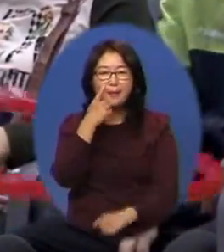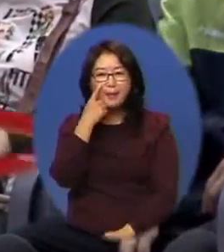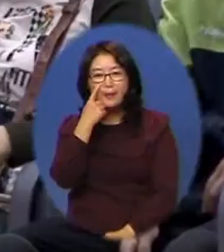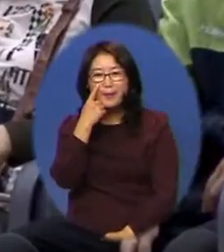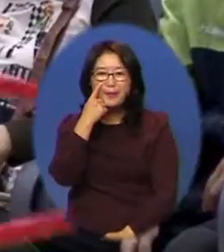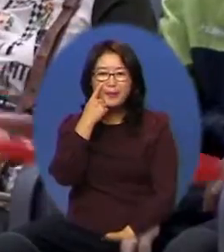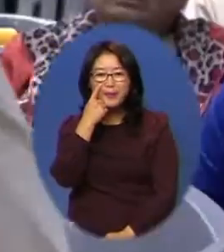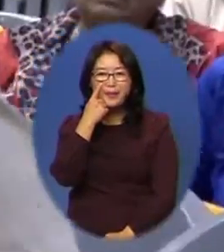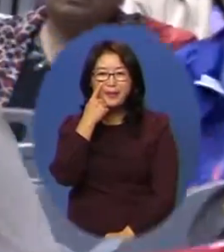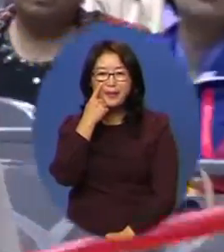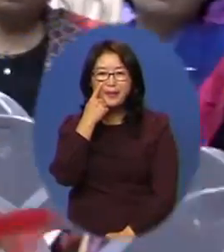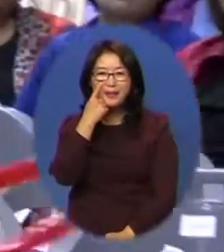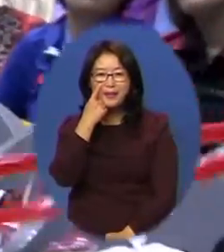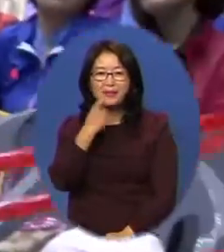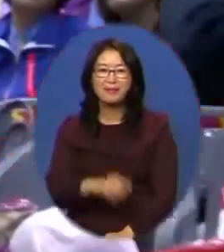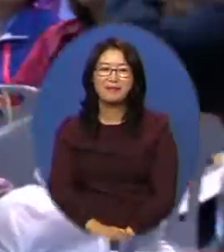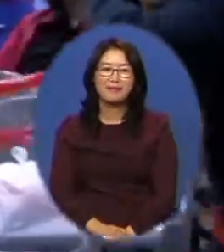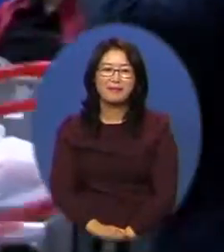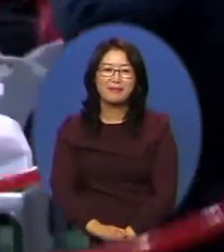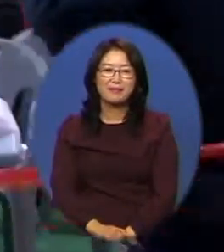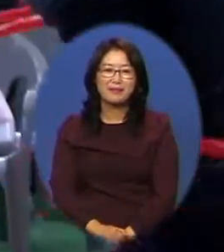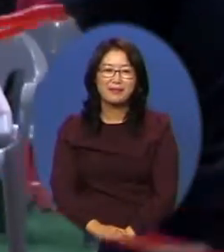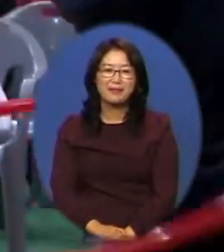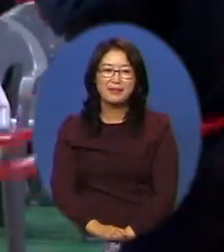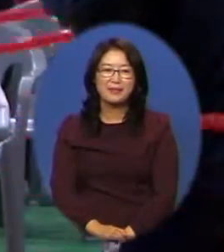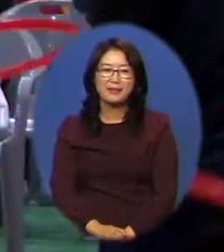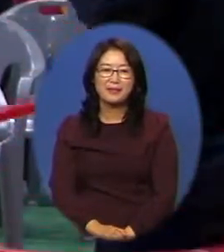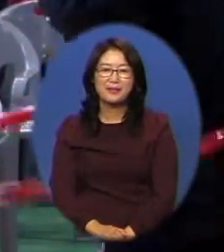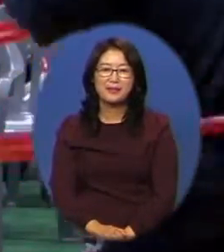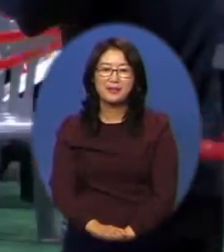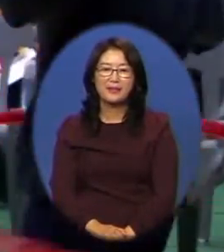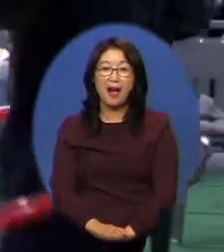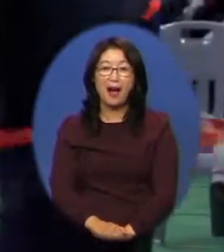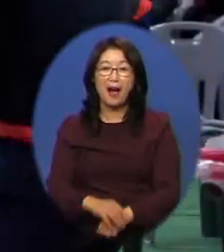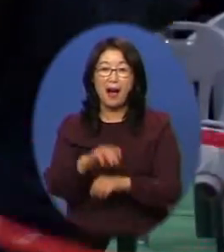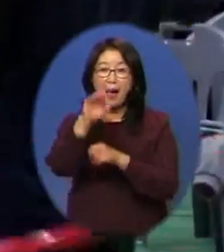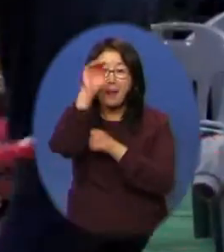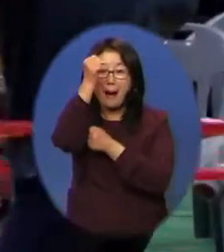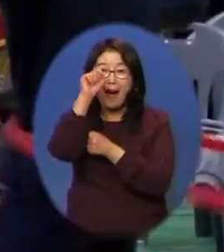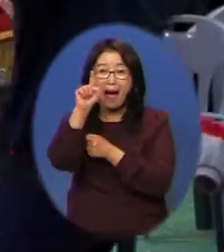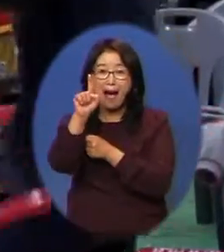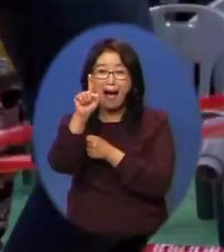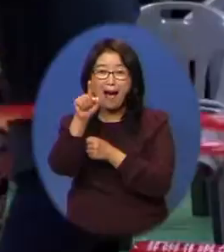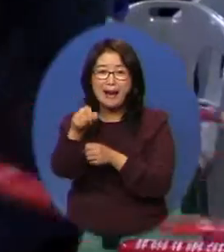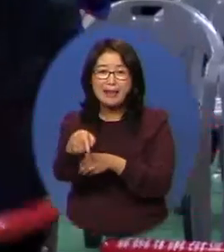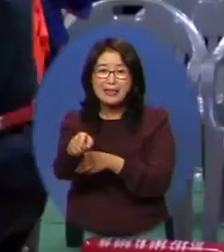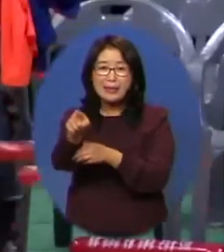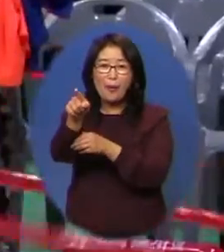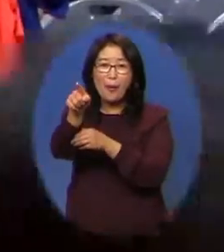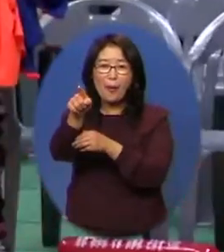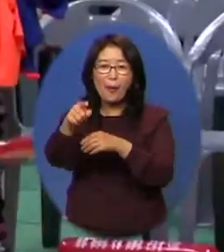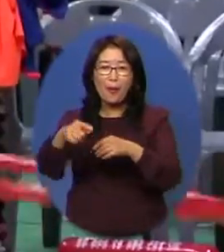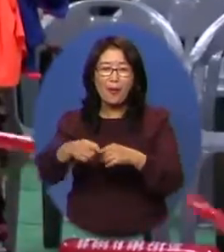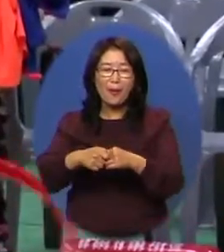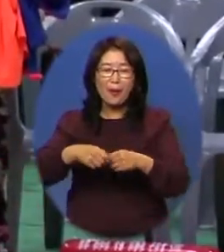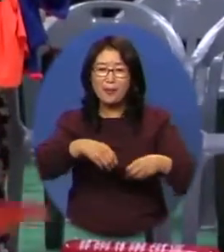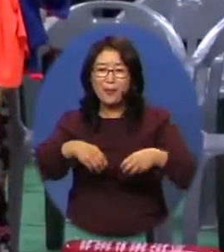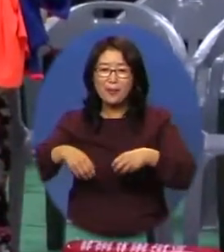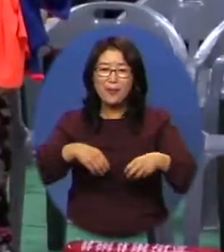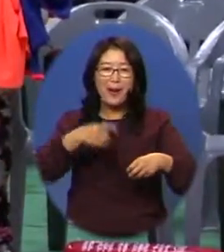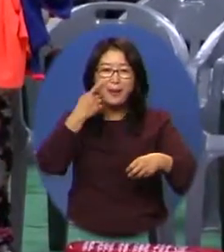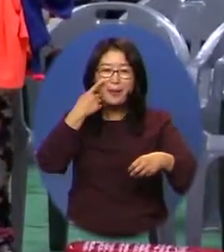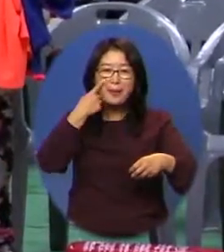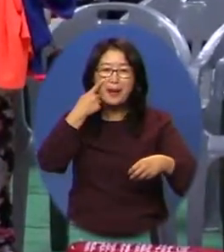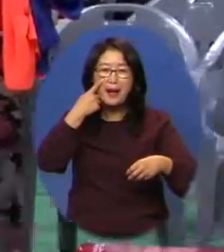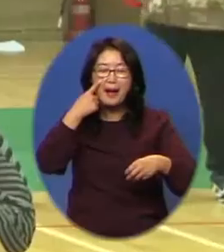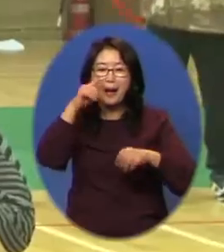갑니다. 네. 가 보죠. 한 발을 들고 한 발을 들고 돌리시기 바라겠습니다. 자, 한 발 들고